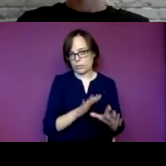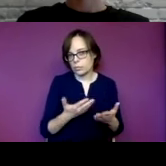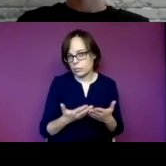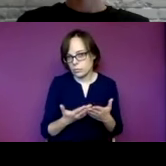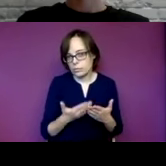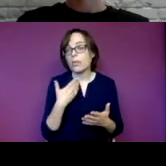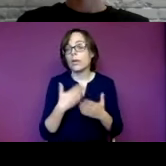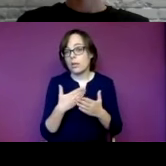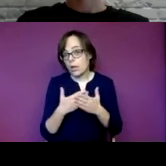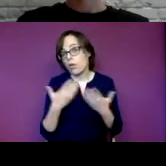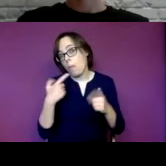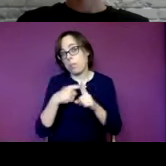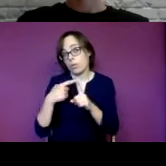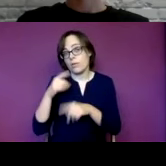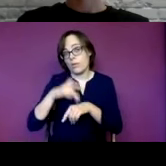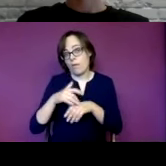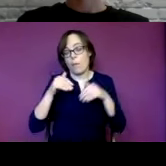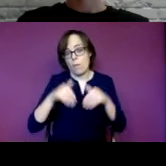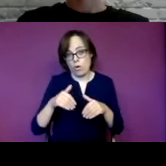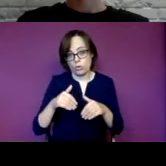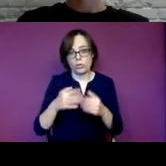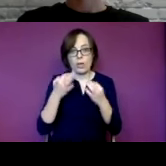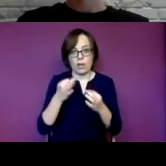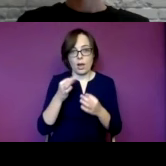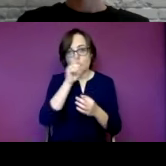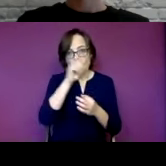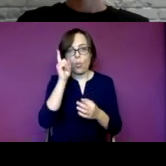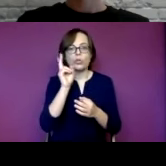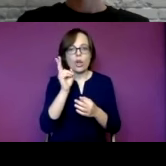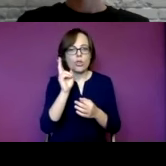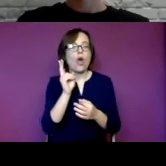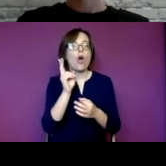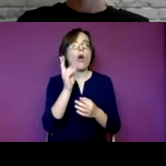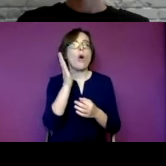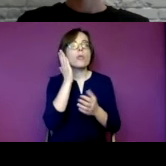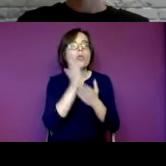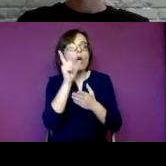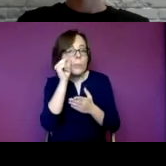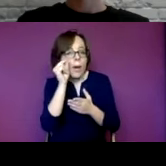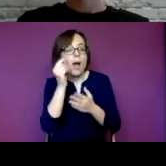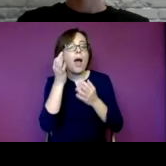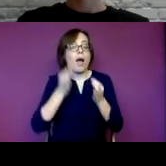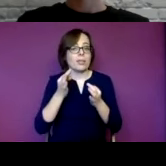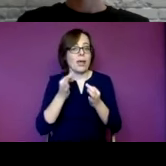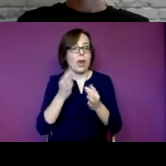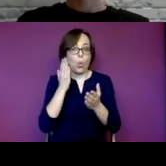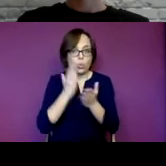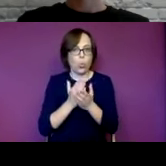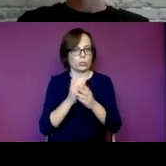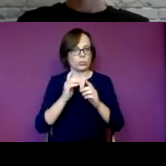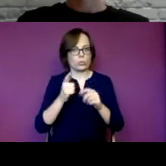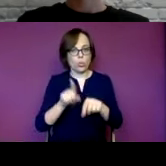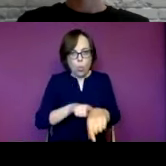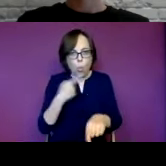może być to, że ludzie, którzy tam teraz przebywali dłużej, zaczną się również interesować swoim otoczeniem.